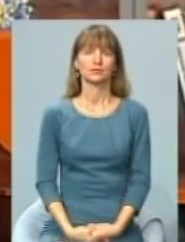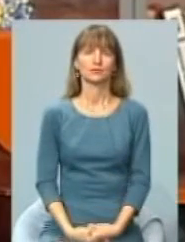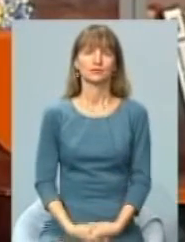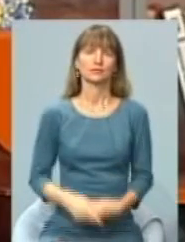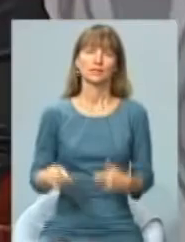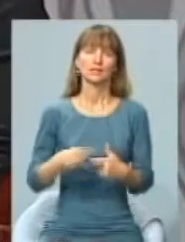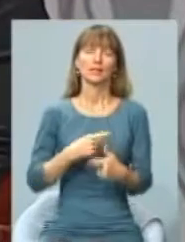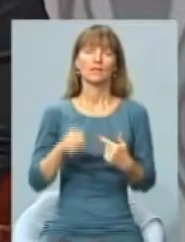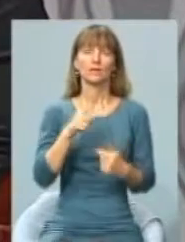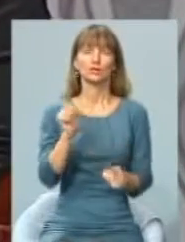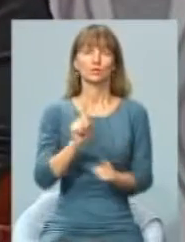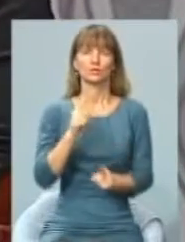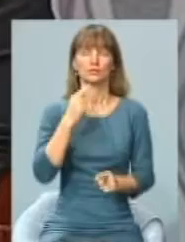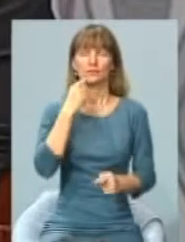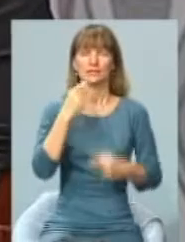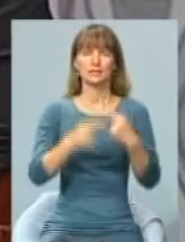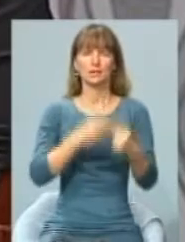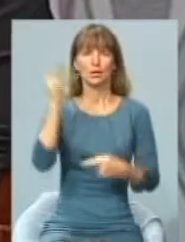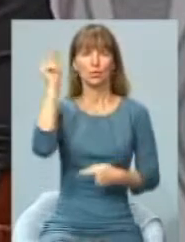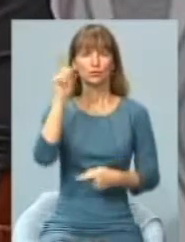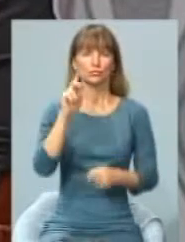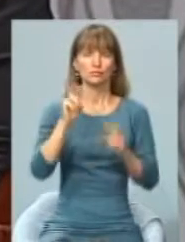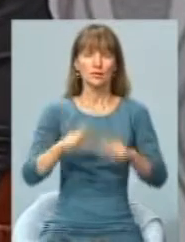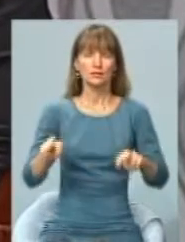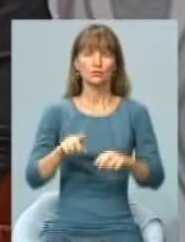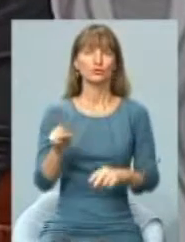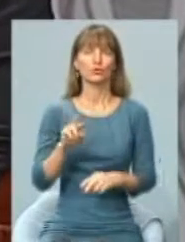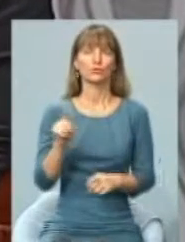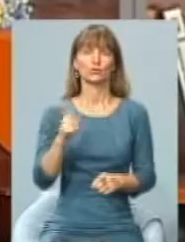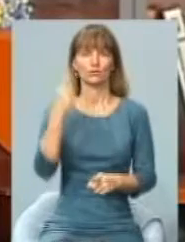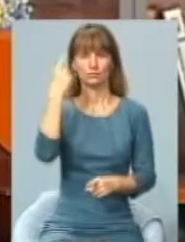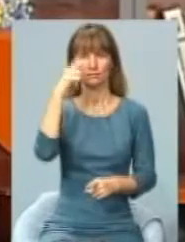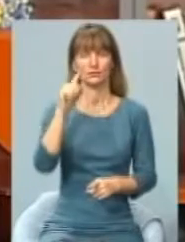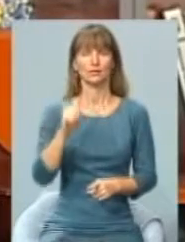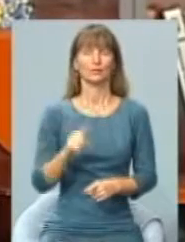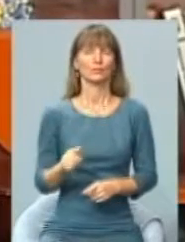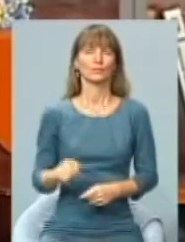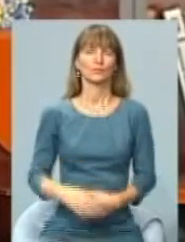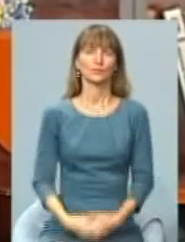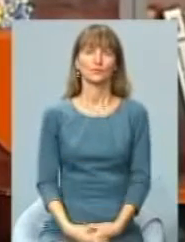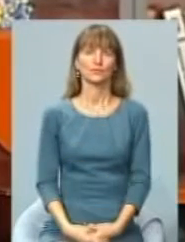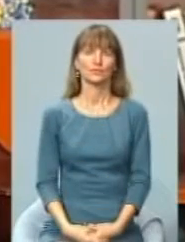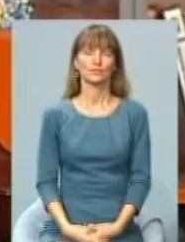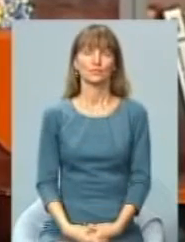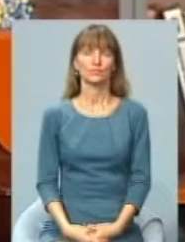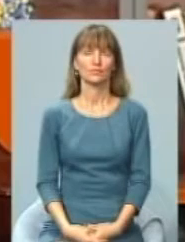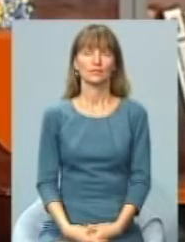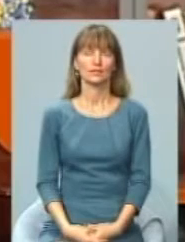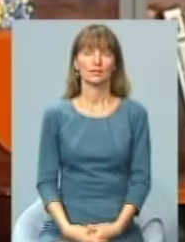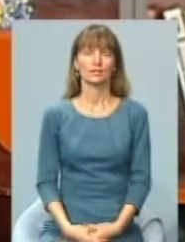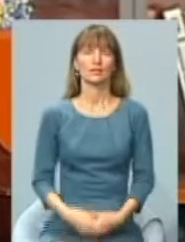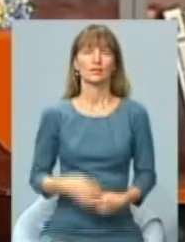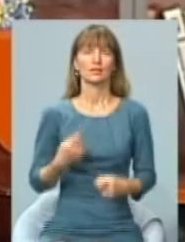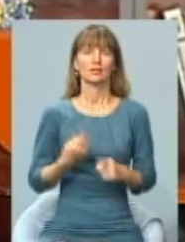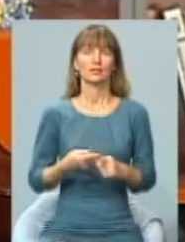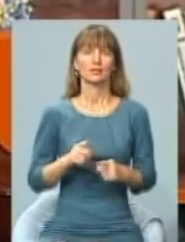Чи вони щось постійно вчать, постійно досліджують, аби щось вивести? Ну, это, конечно,